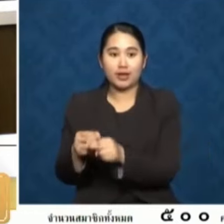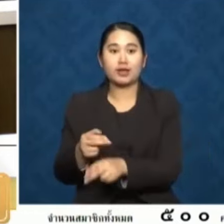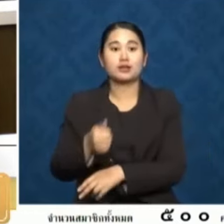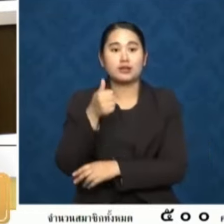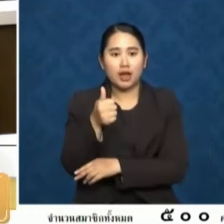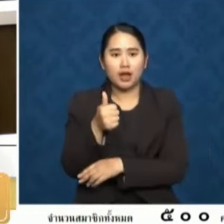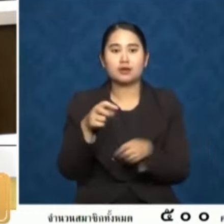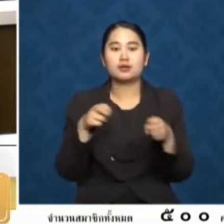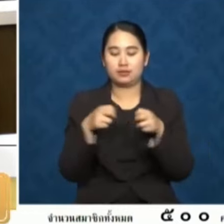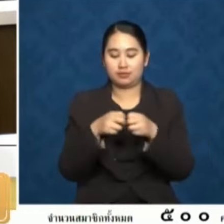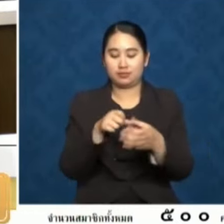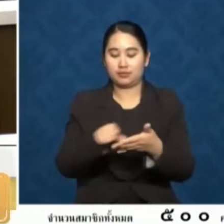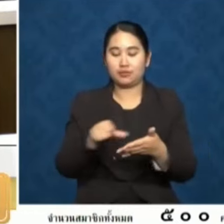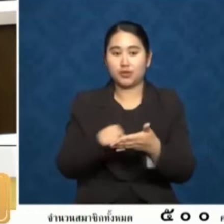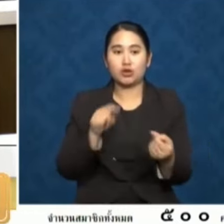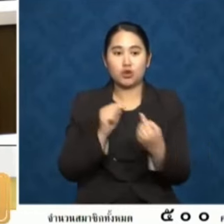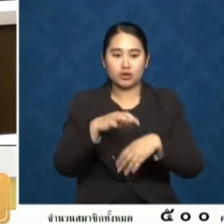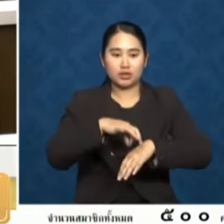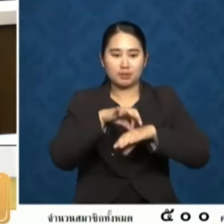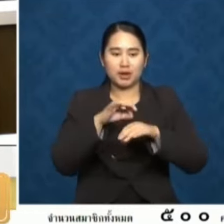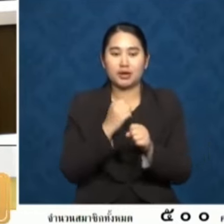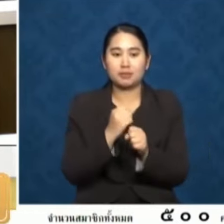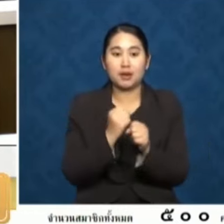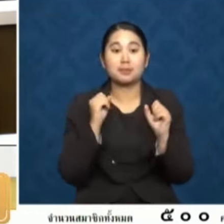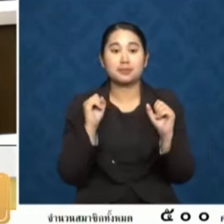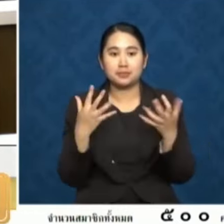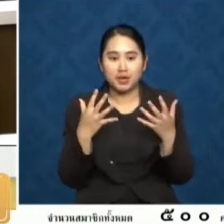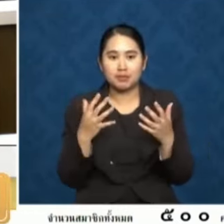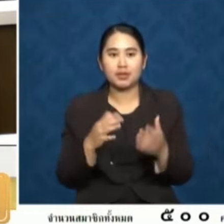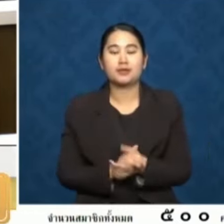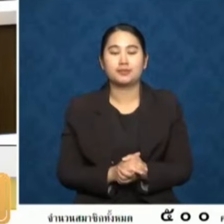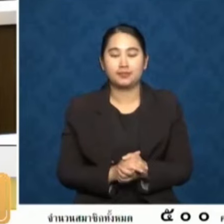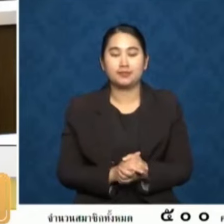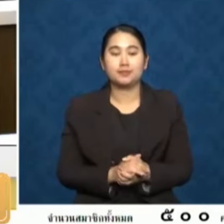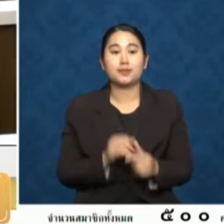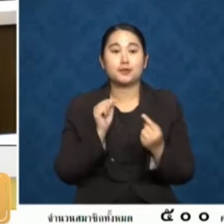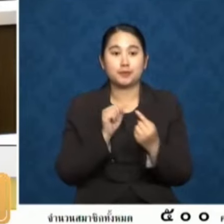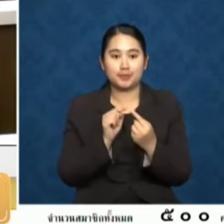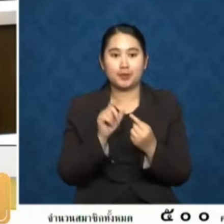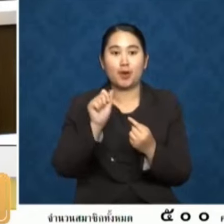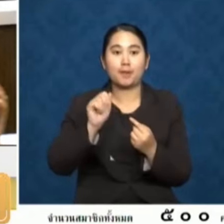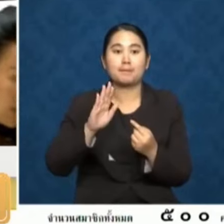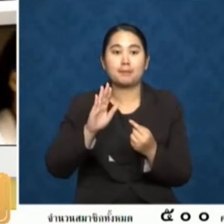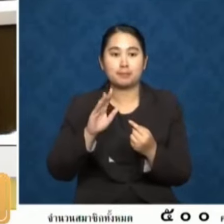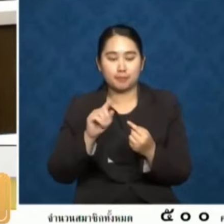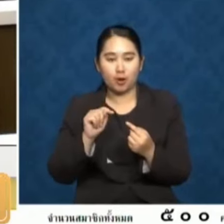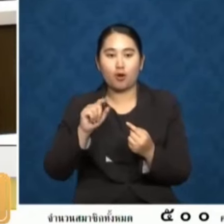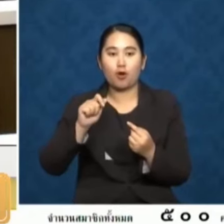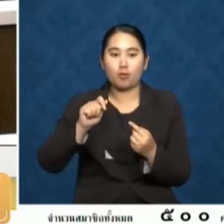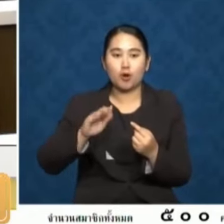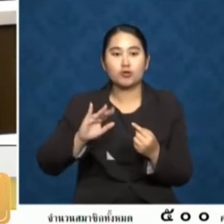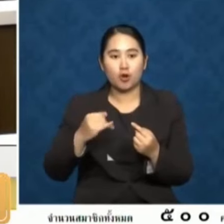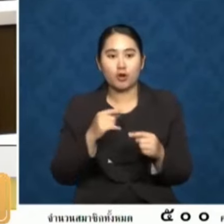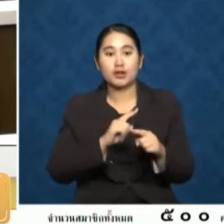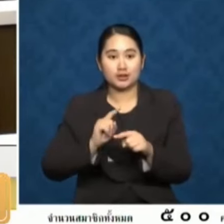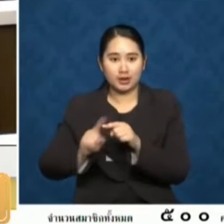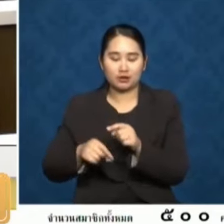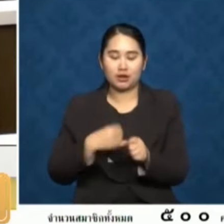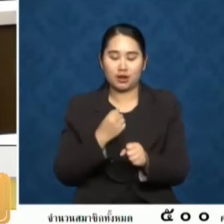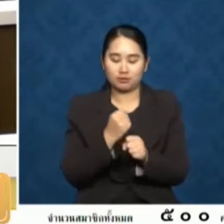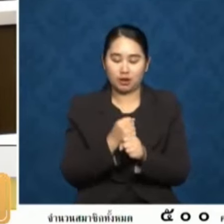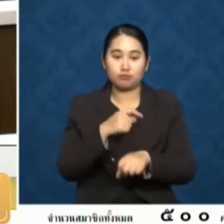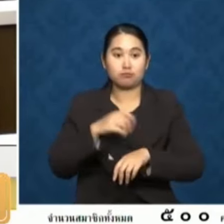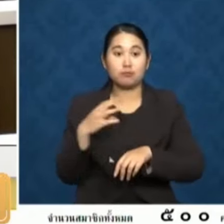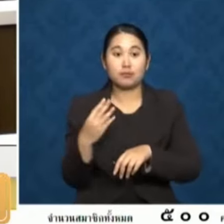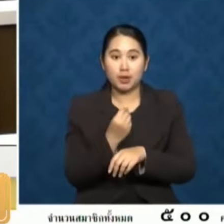เพื่อแก้ไขปัญหาการขาดแคลนบุคลากรของแต่ละองค์กรปกครองส่วนท้องถิ่นและมีความคล่องตัวรวดเร็วและสอดคล้อง